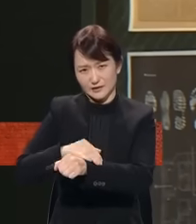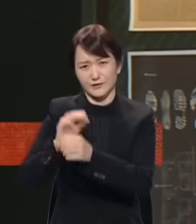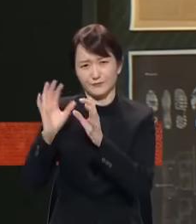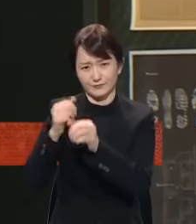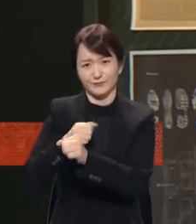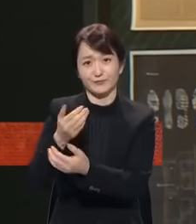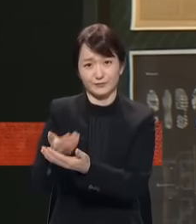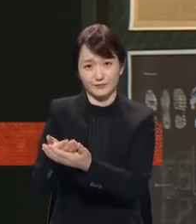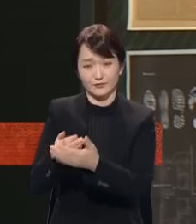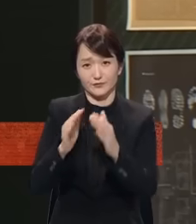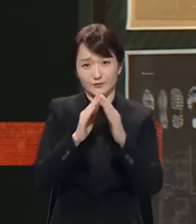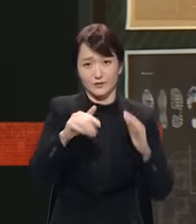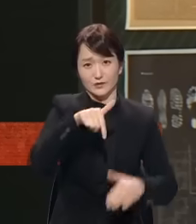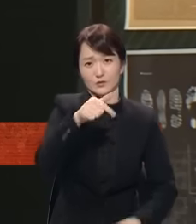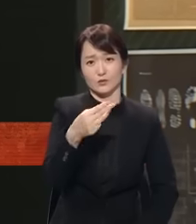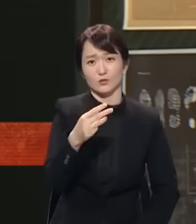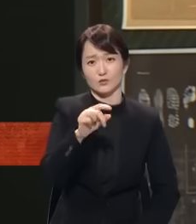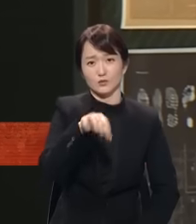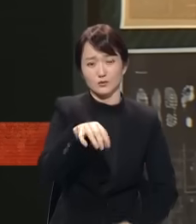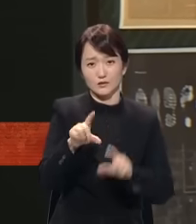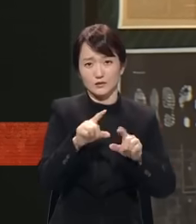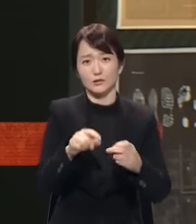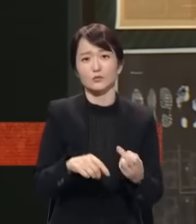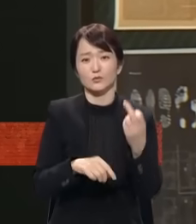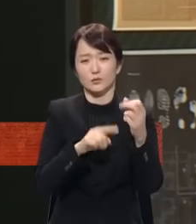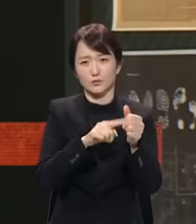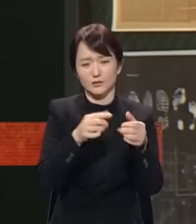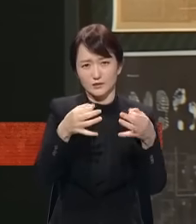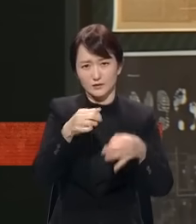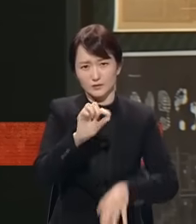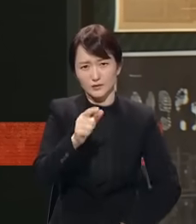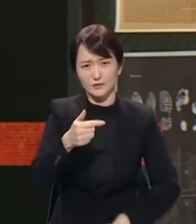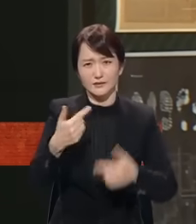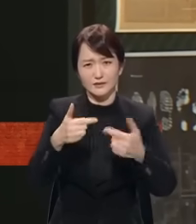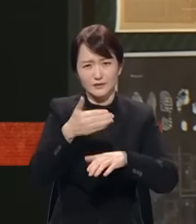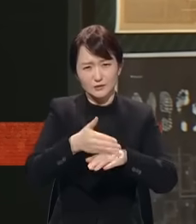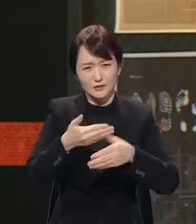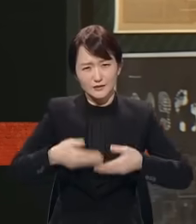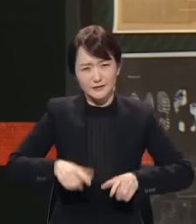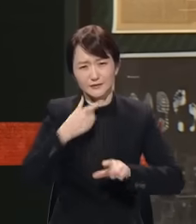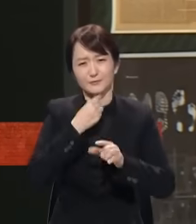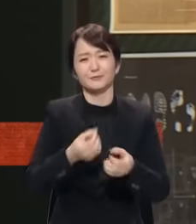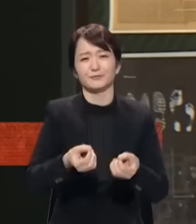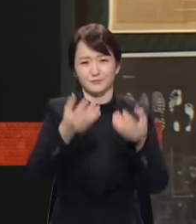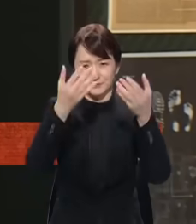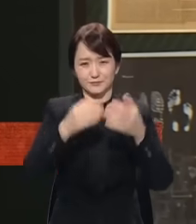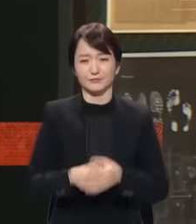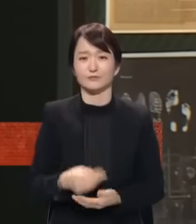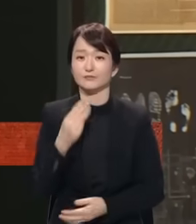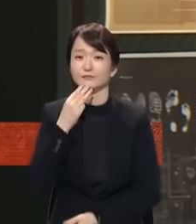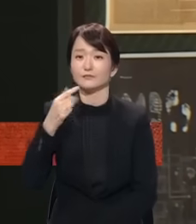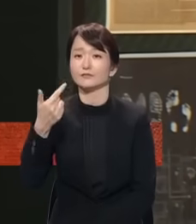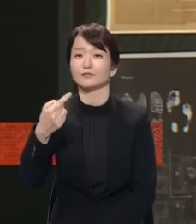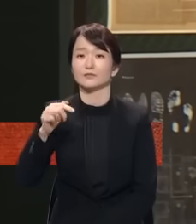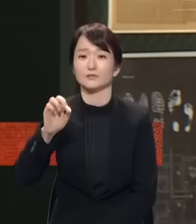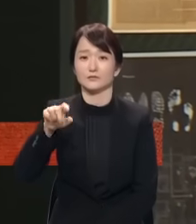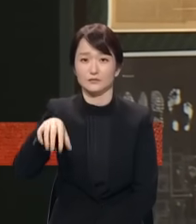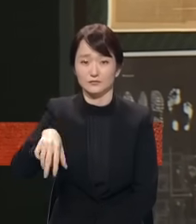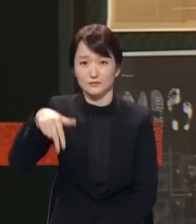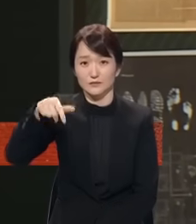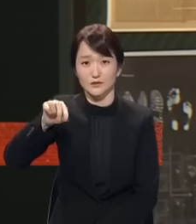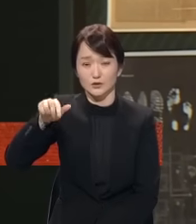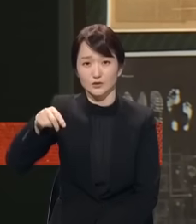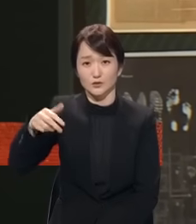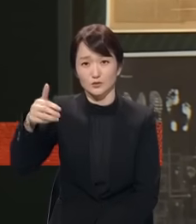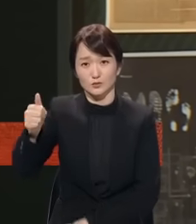박여진님, 전주 고량동 사는 오빠 김한철 씨 항상 고마워 생일 축하해 하신 김순임님, 자 서울 녹번동 정귀수